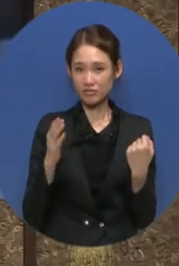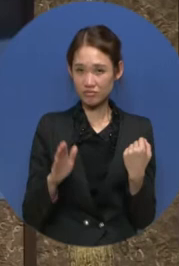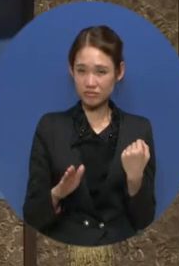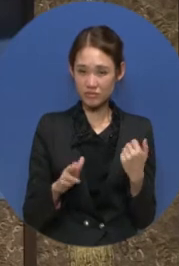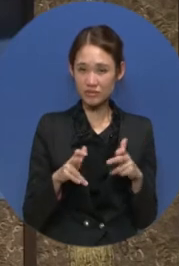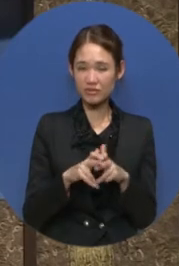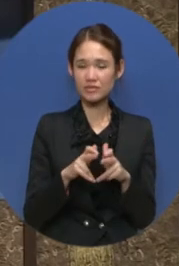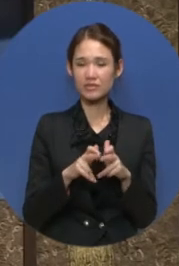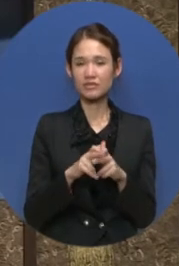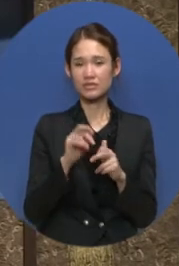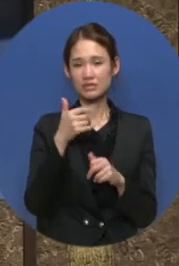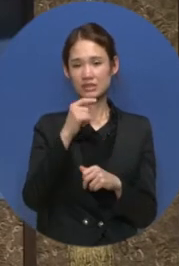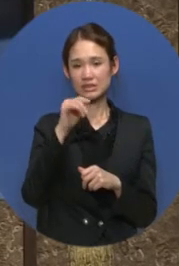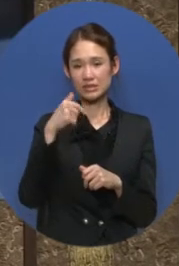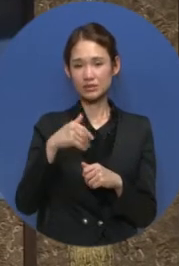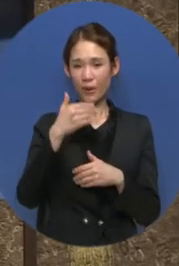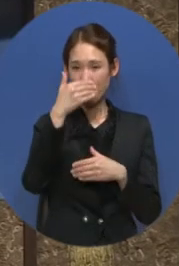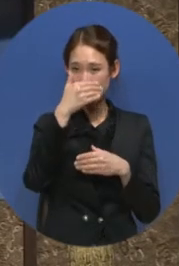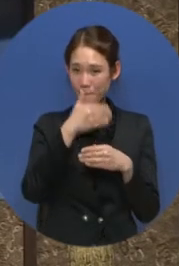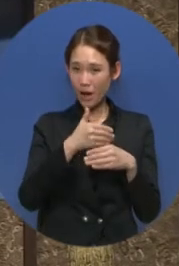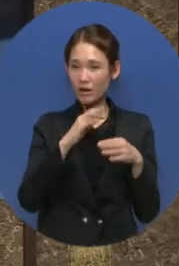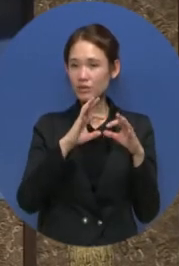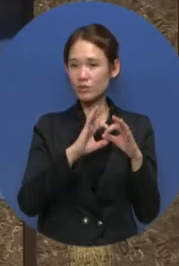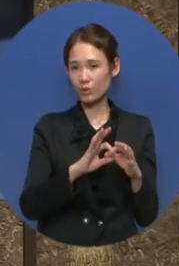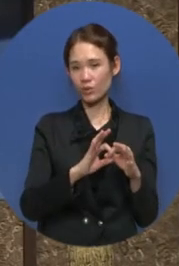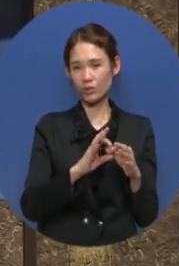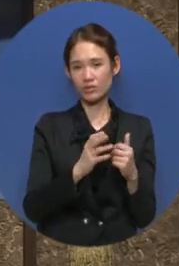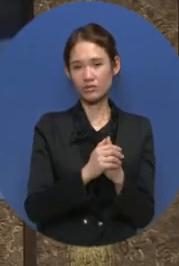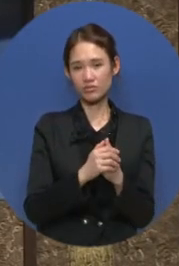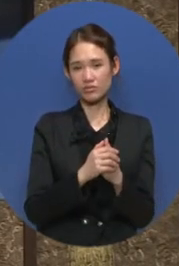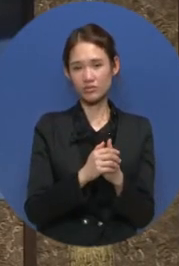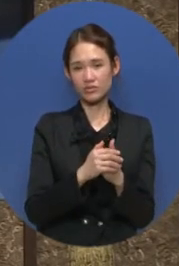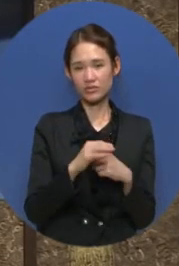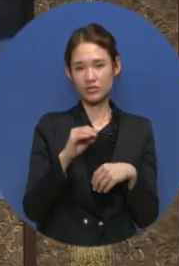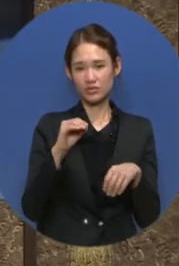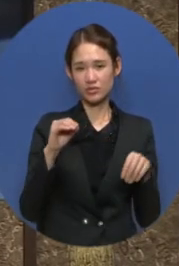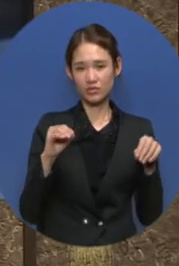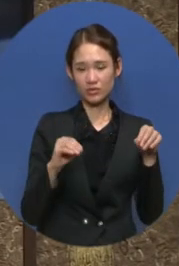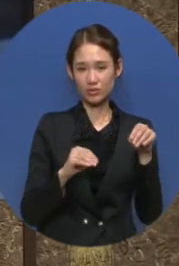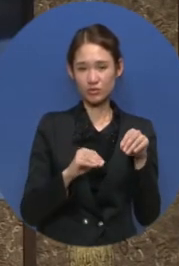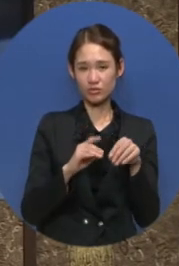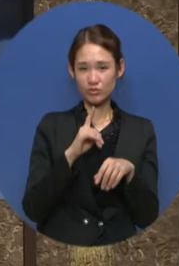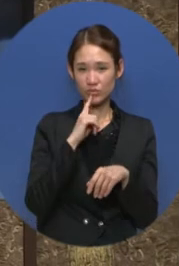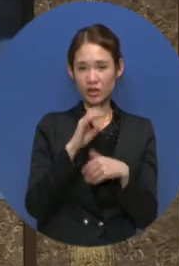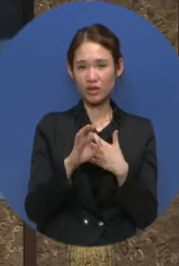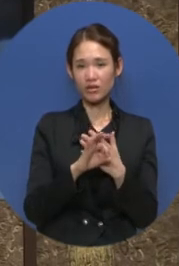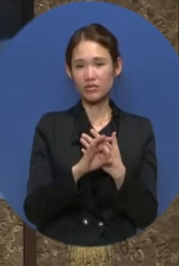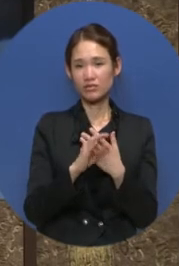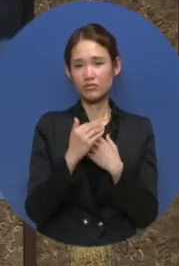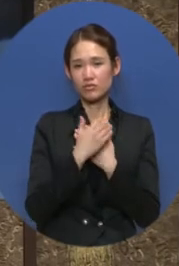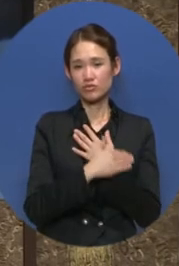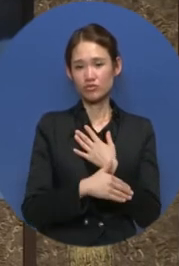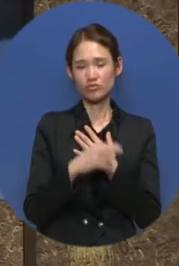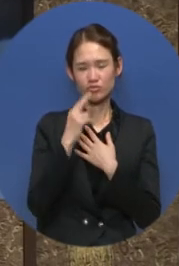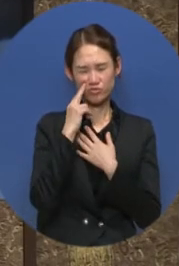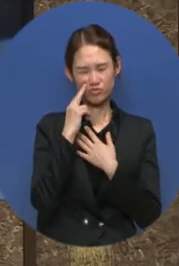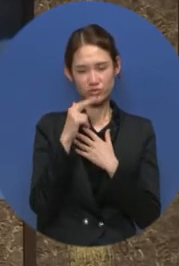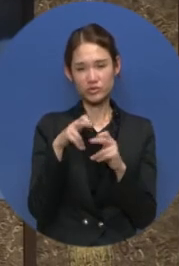그 장애인 등급제를 폐지함으로 인해서 뭐 저는 오히려 굳이 그냥